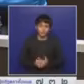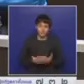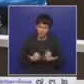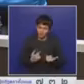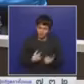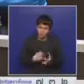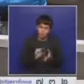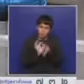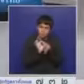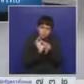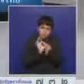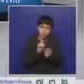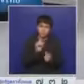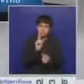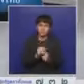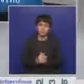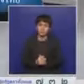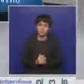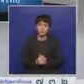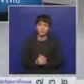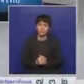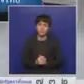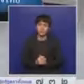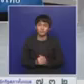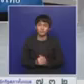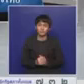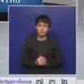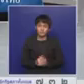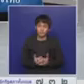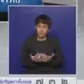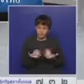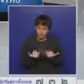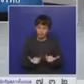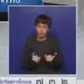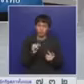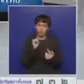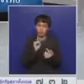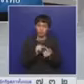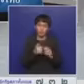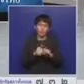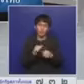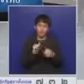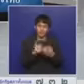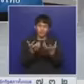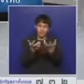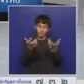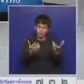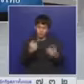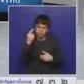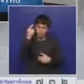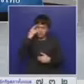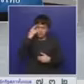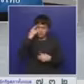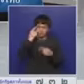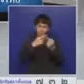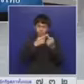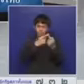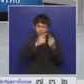ครับมันเกิดอะไรขึ้นครับท่านประธานเกิดความแตกแยกทางความ